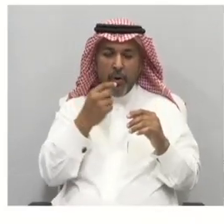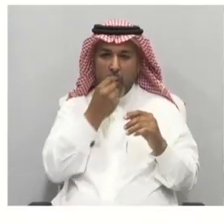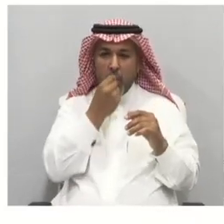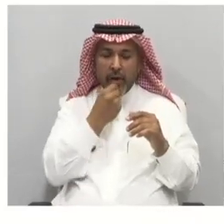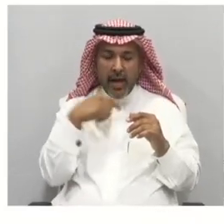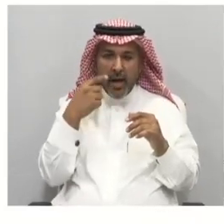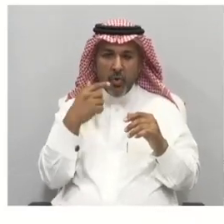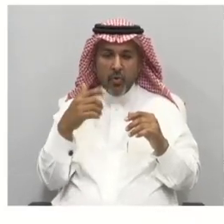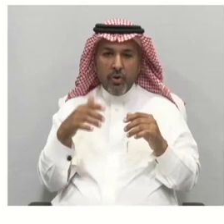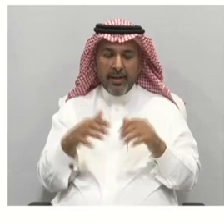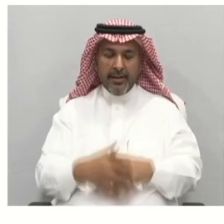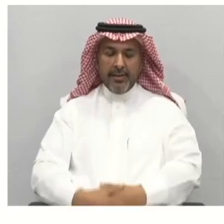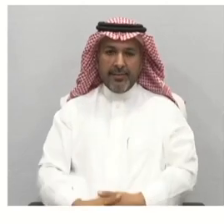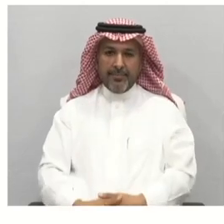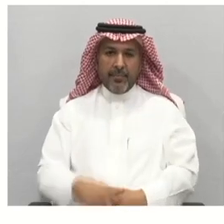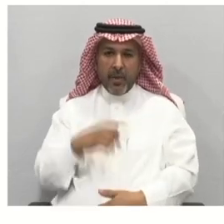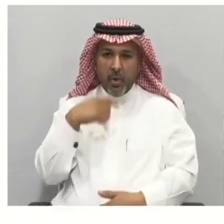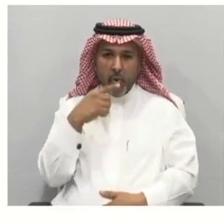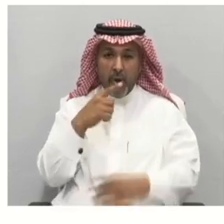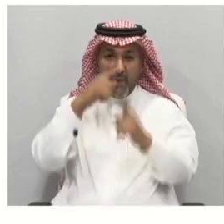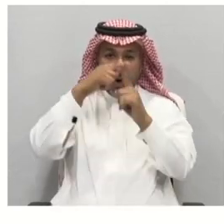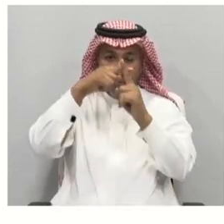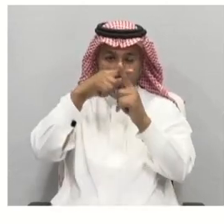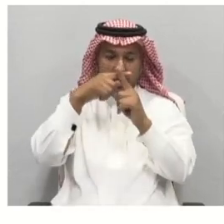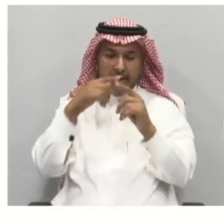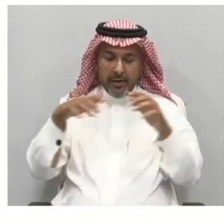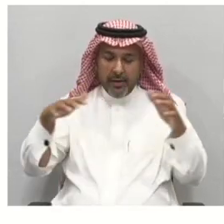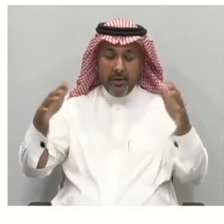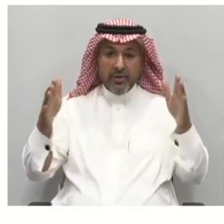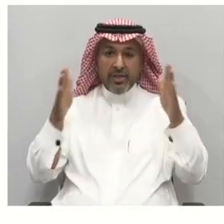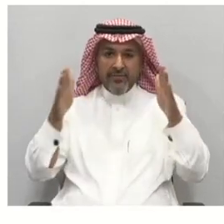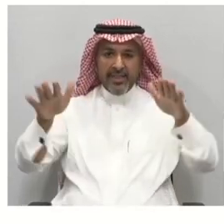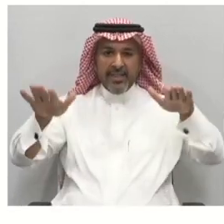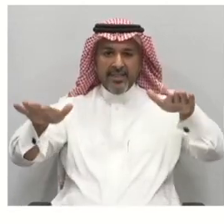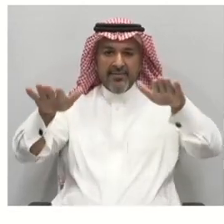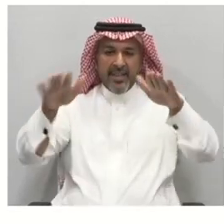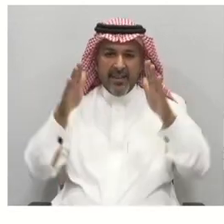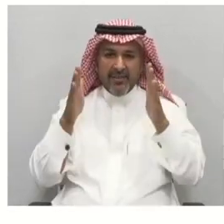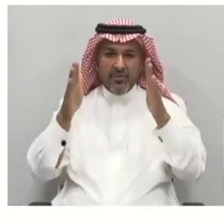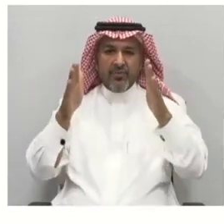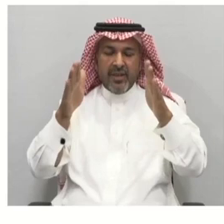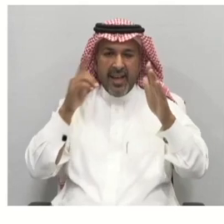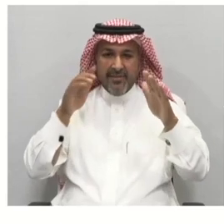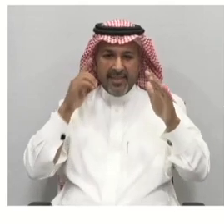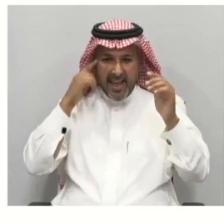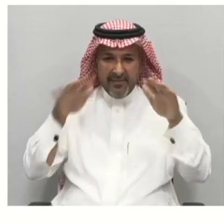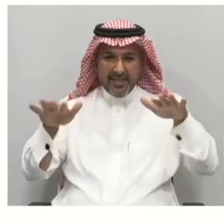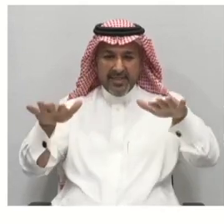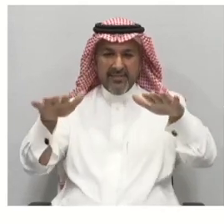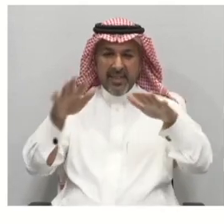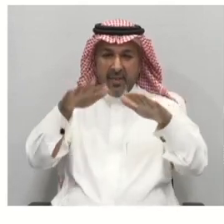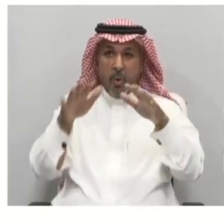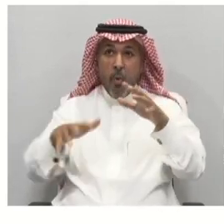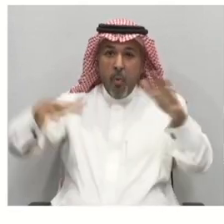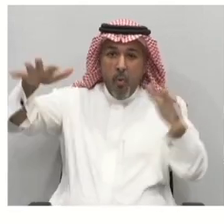فاذا ركبوا في الفلك دعوا الله مخلصين له الدين فلما نجاهم الى البر